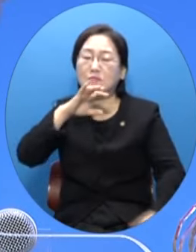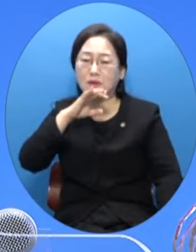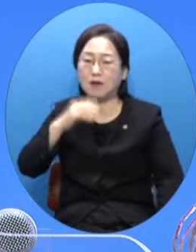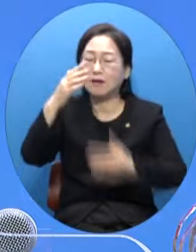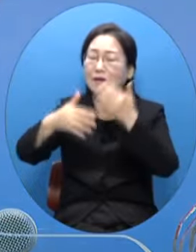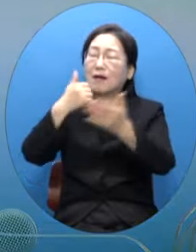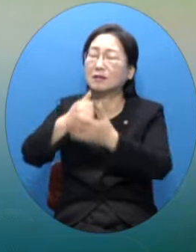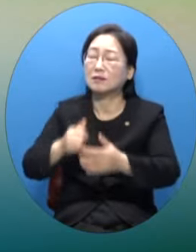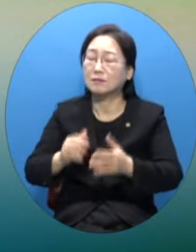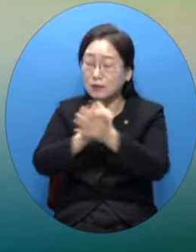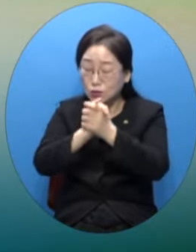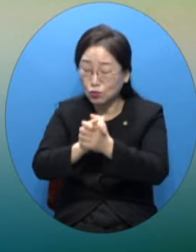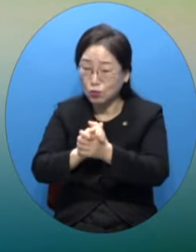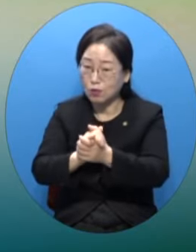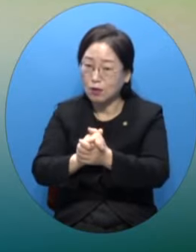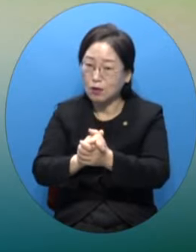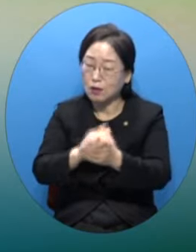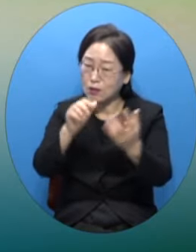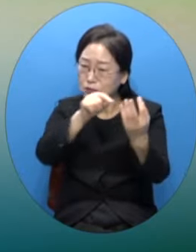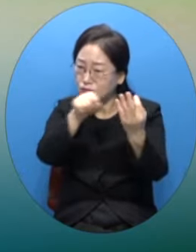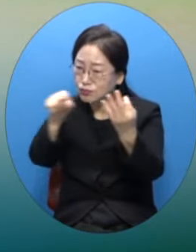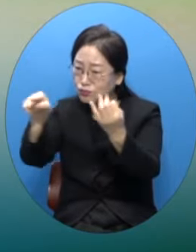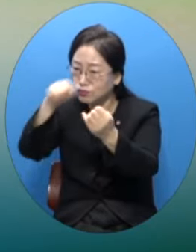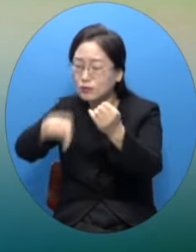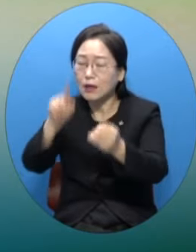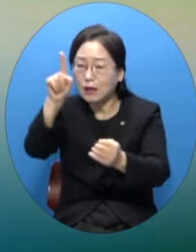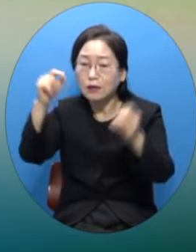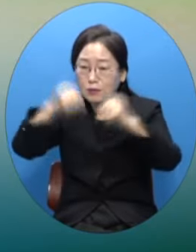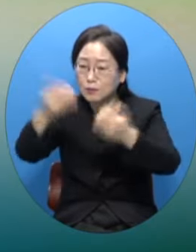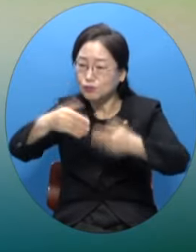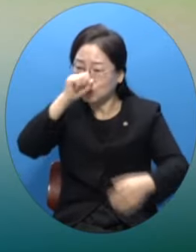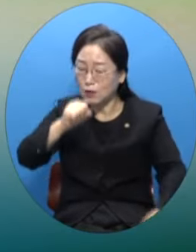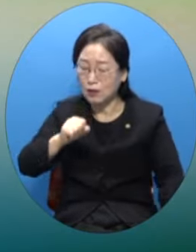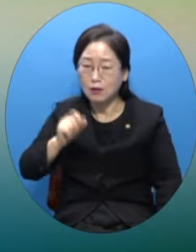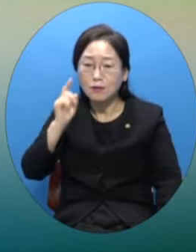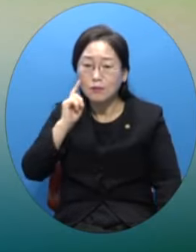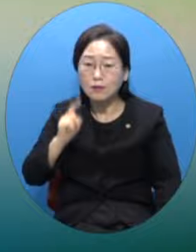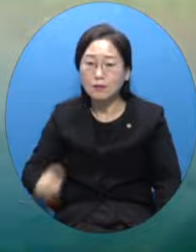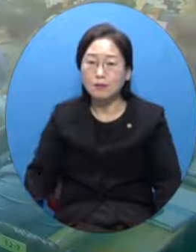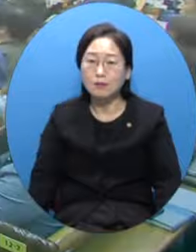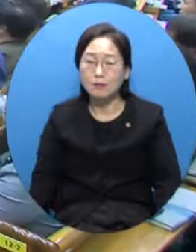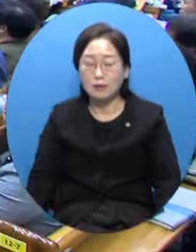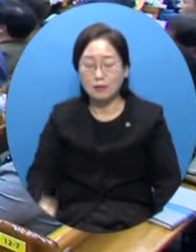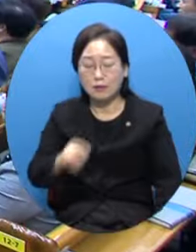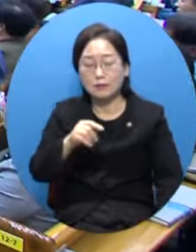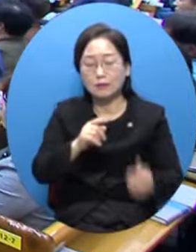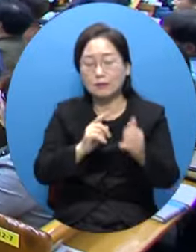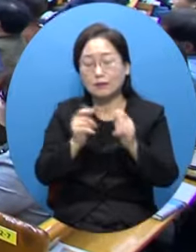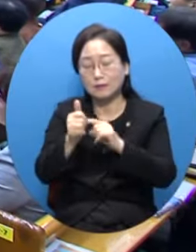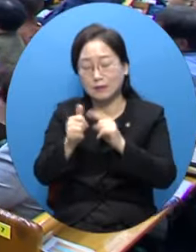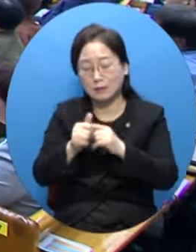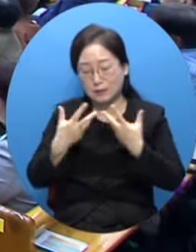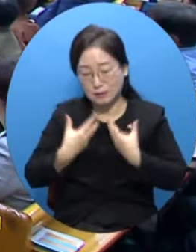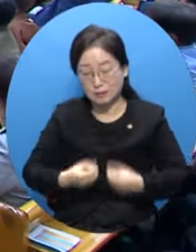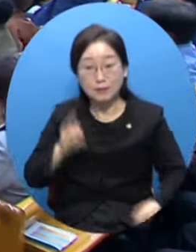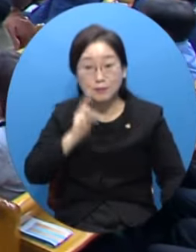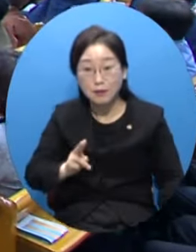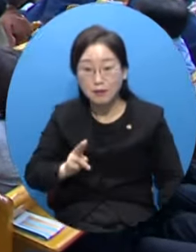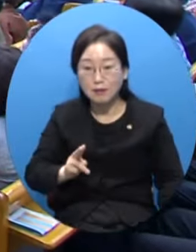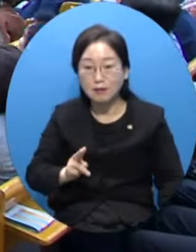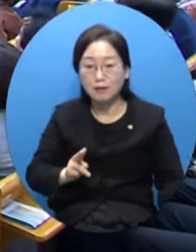기도 하나 정도는 응답해 주셔도 되지 않습니까? 이렇게 그가 가장 인생의 밑바닥까지 내려갔을 때 하나님께서